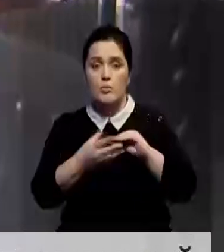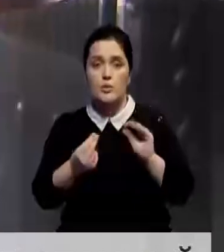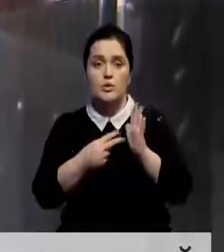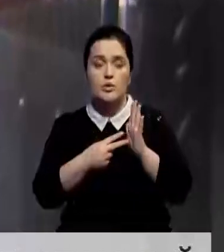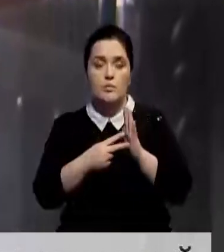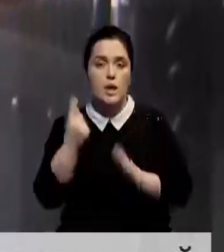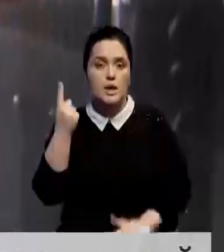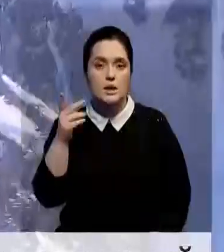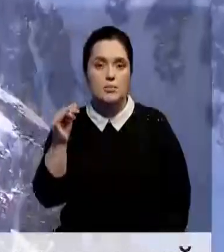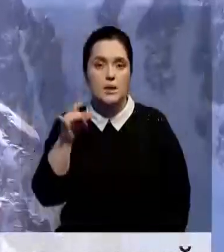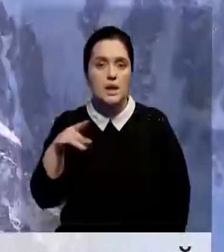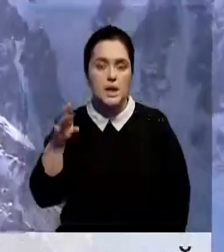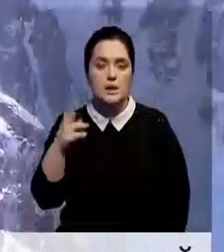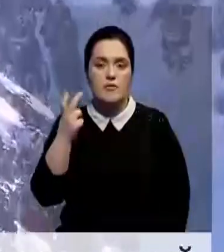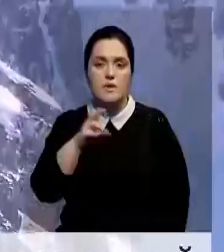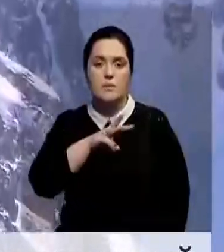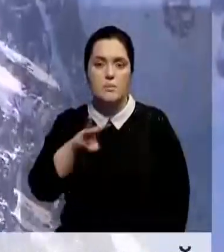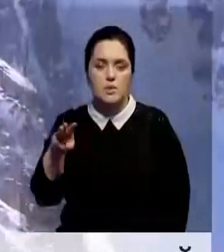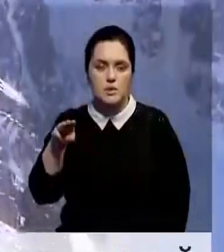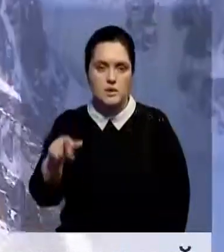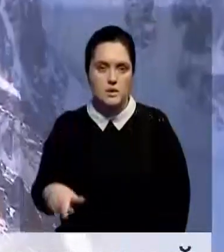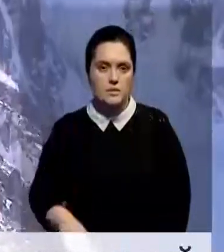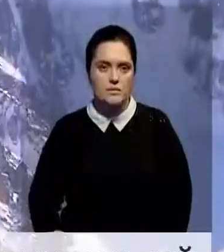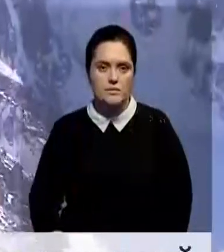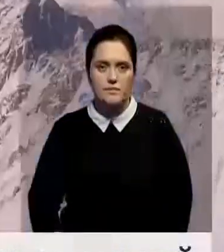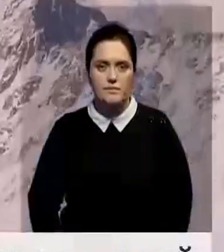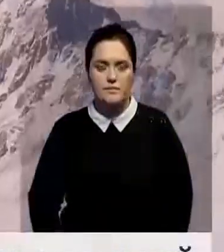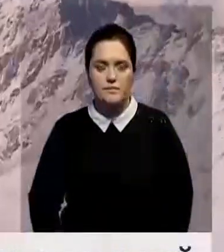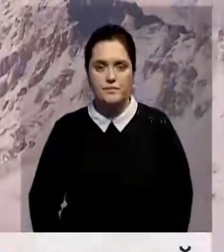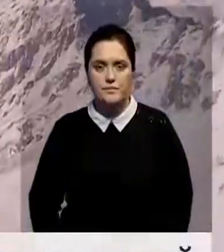1 миллиард 200 миллионов тенге. Григорий Беденко, Эдуард Кон, Алматы, Хабар 24.